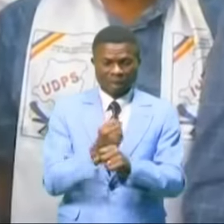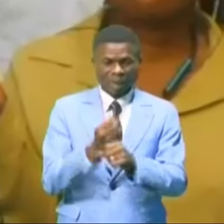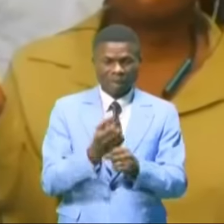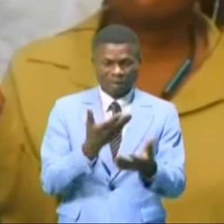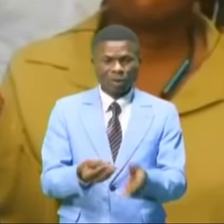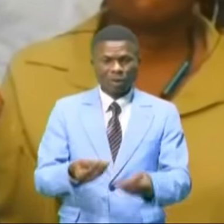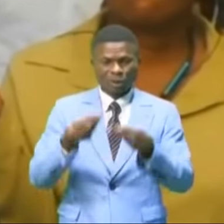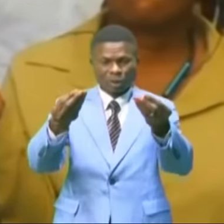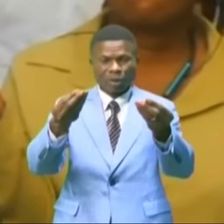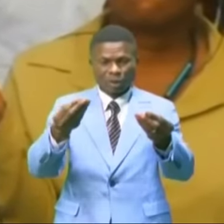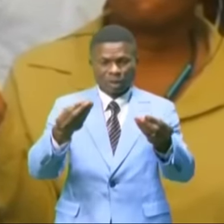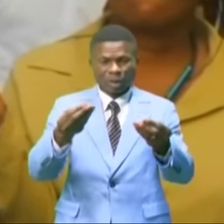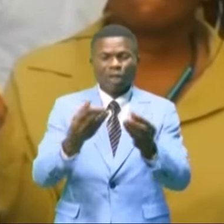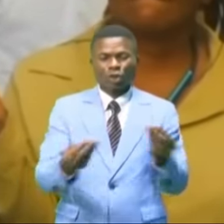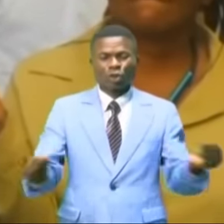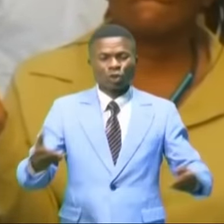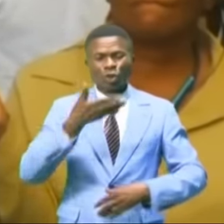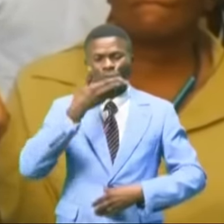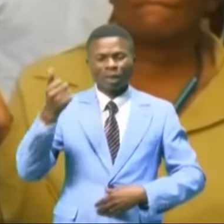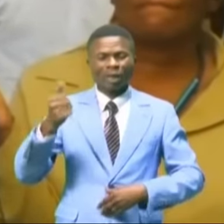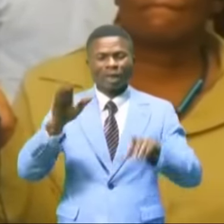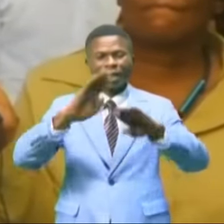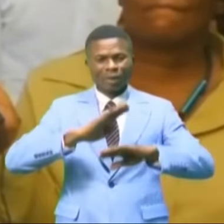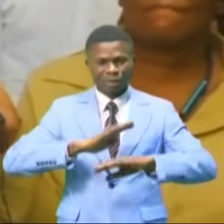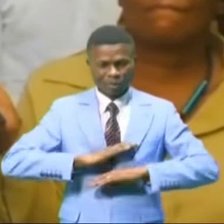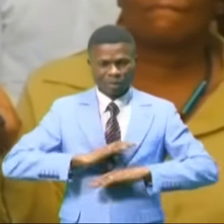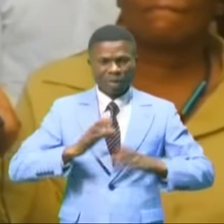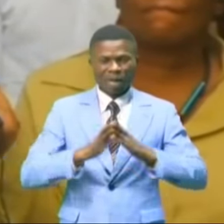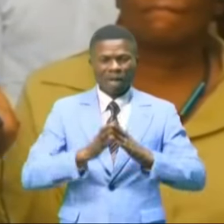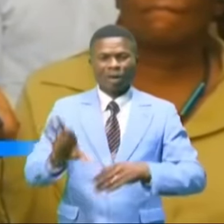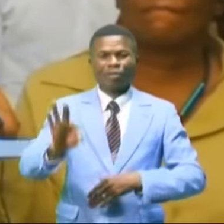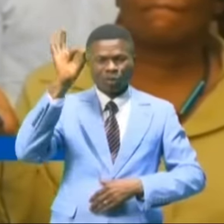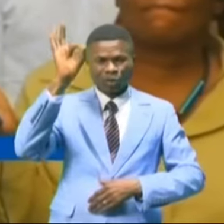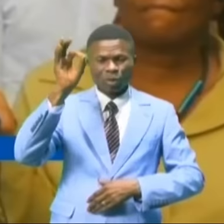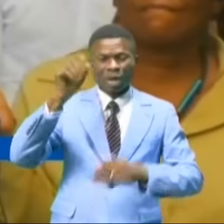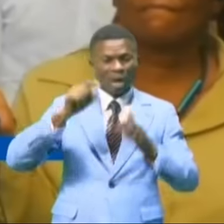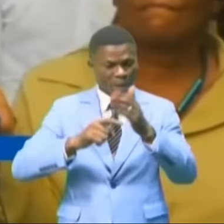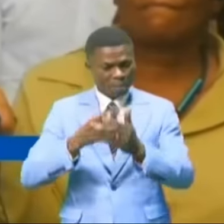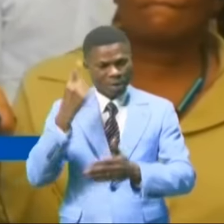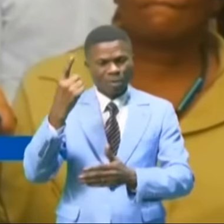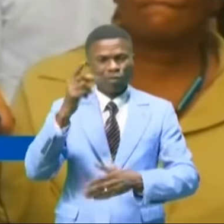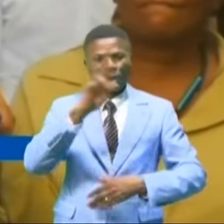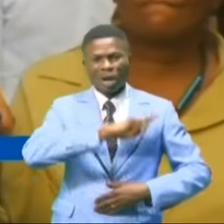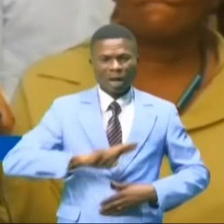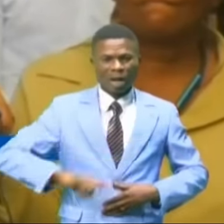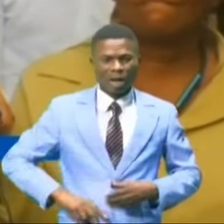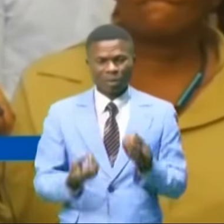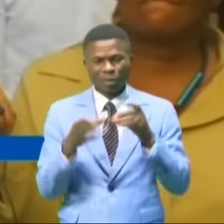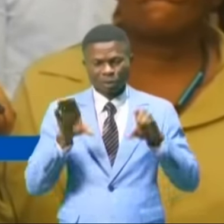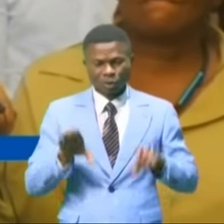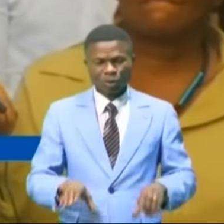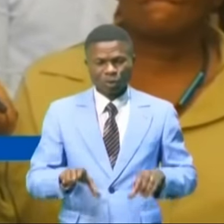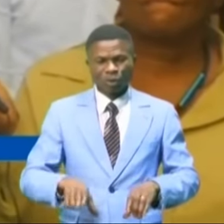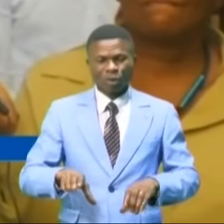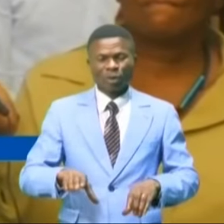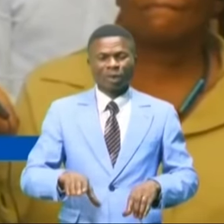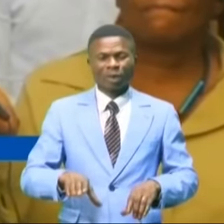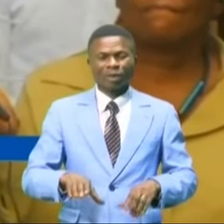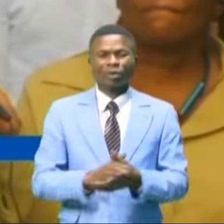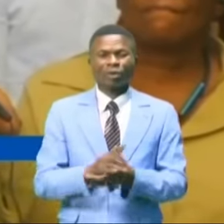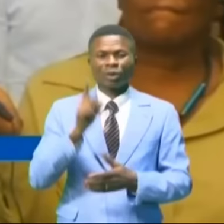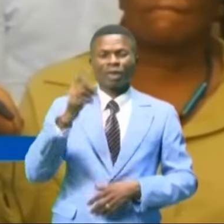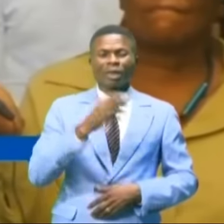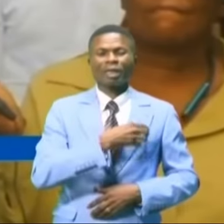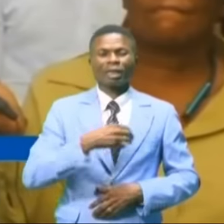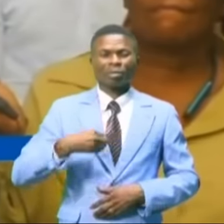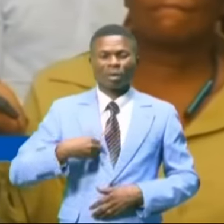donne déjà de résultats satisfaisants avec la nomination pour la toute première fois dans l'histoire politique de la République démocratique